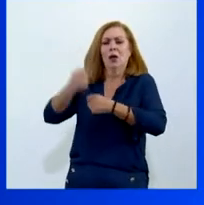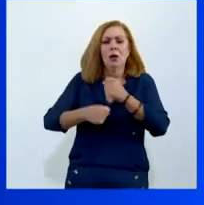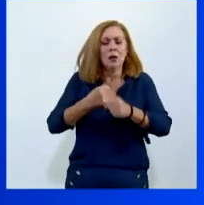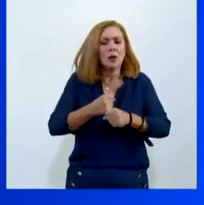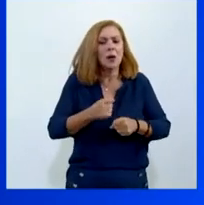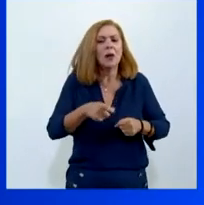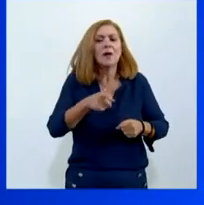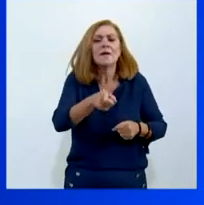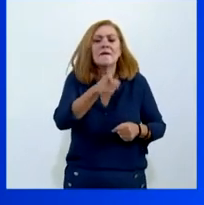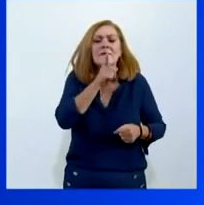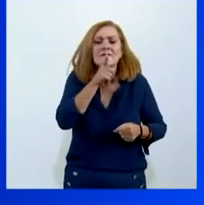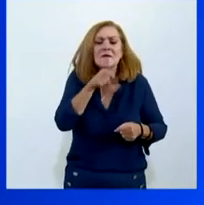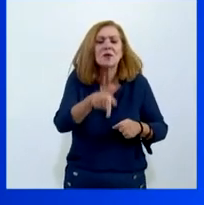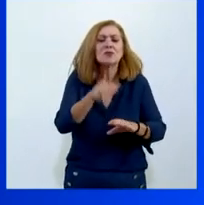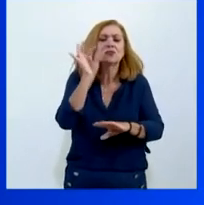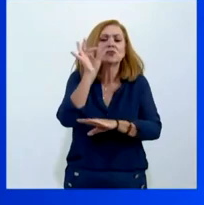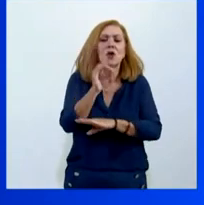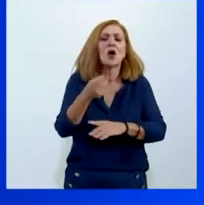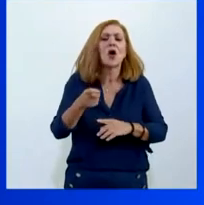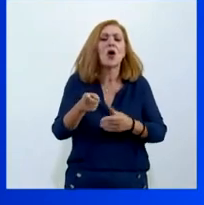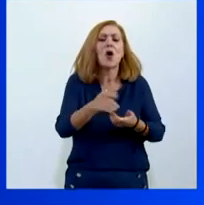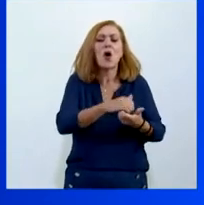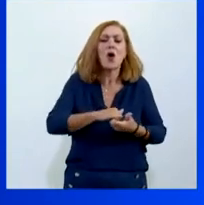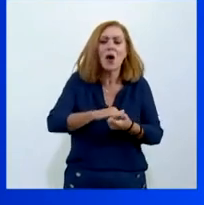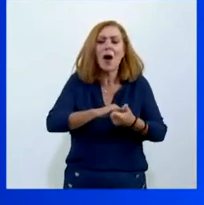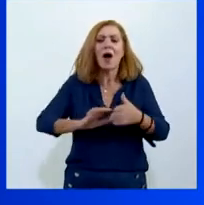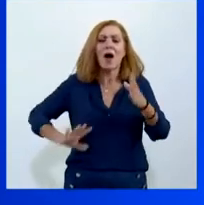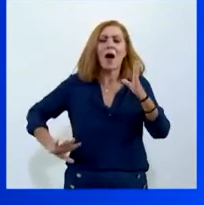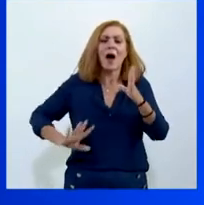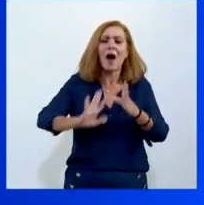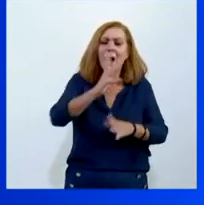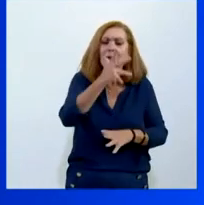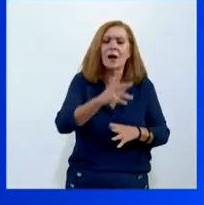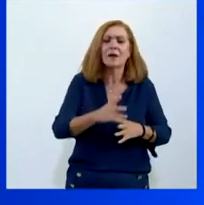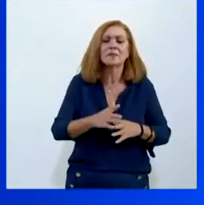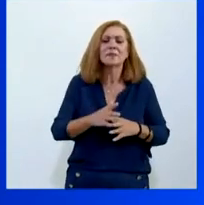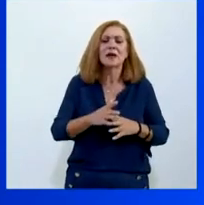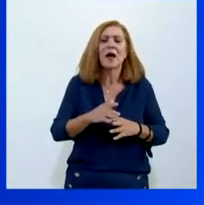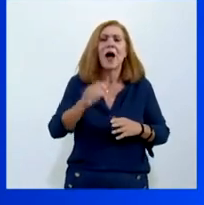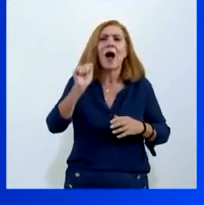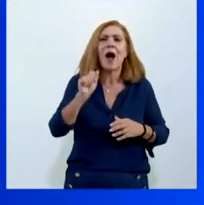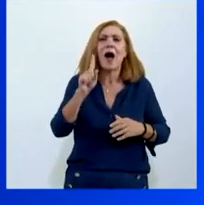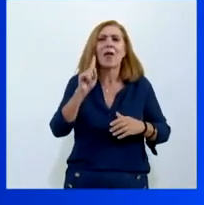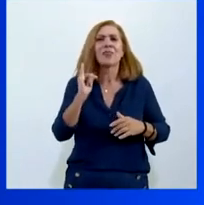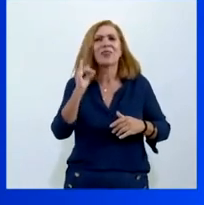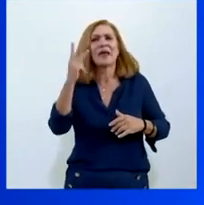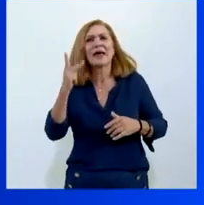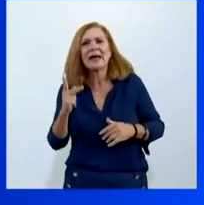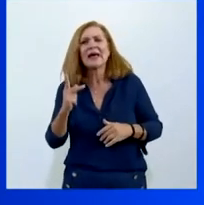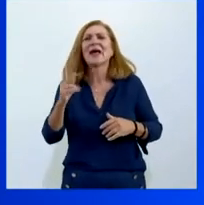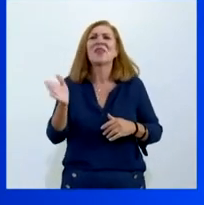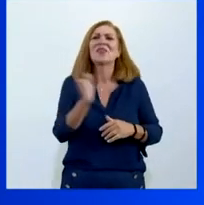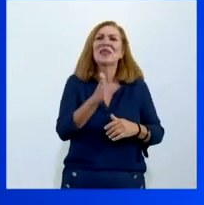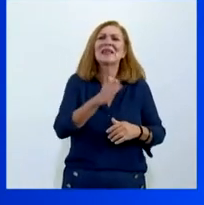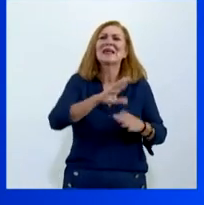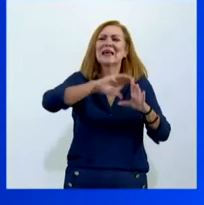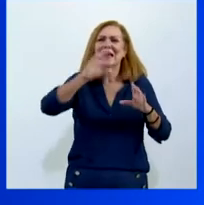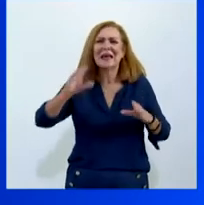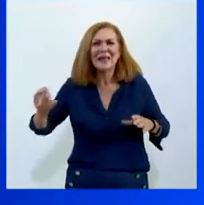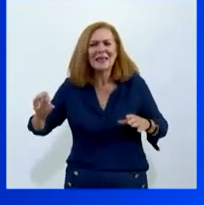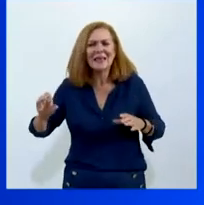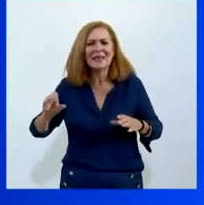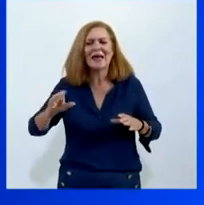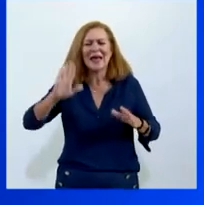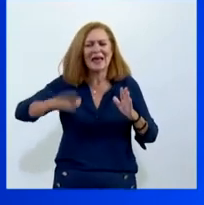που είχαν ακριβώς αυτό το σκοπό. Ο οργανισμός ανάπτυξης, ο ΑΔΙΚ της Δυτικής Κρήτης, τώρα έγινε ο ΑΚ, ήταν ένας οργανισμός ο